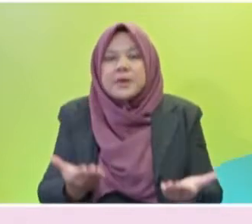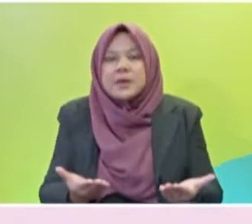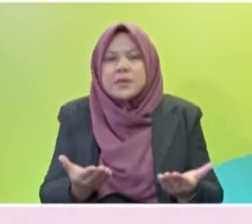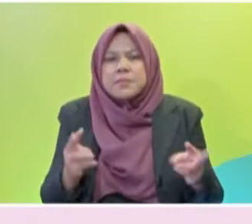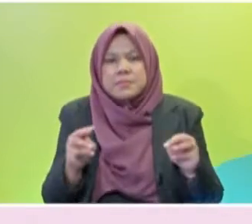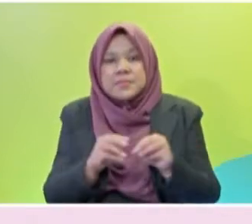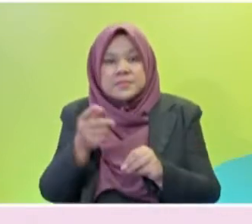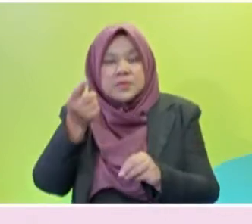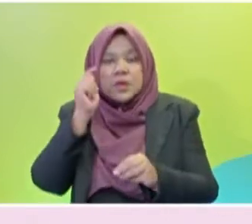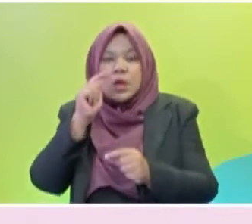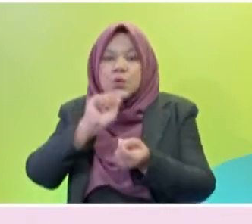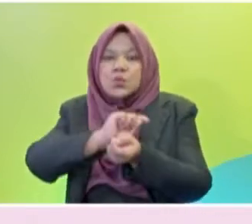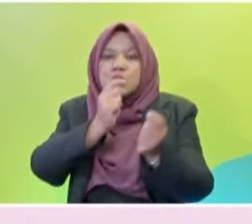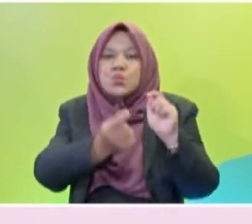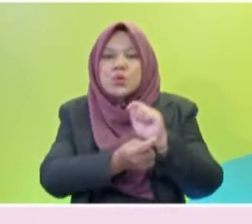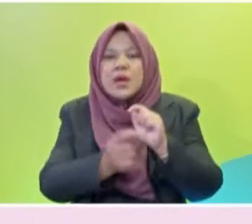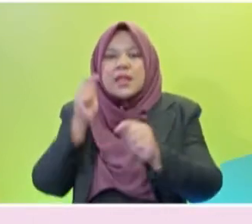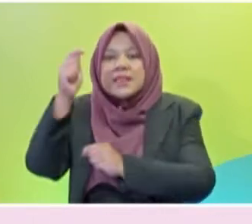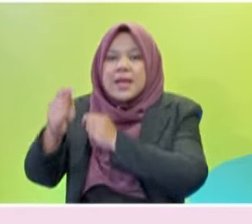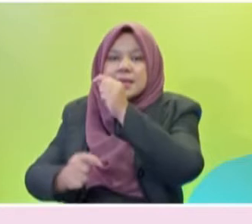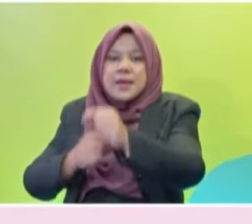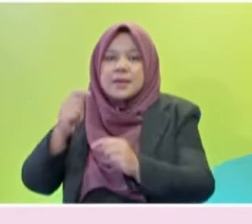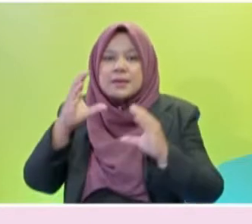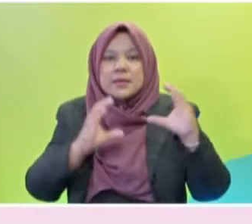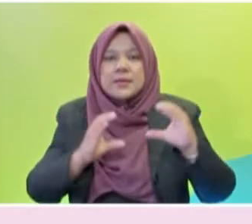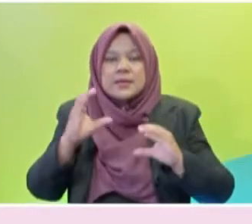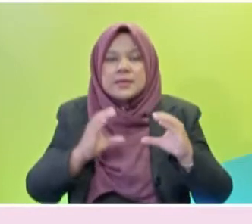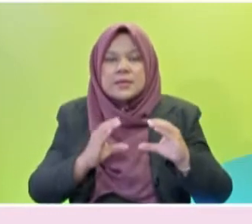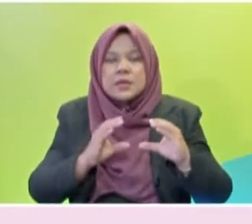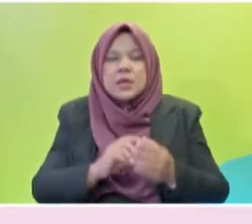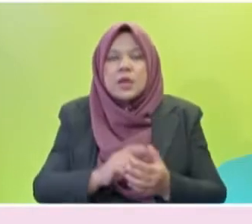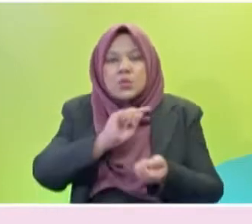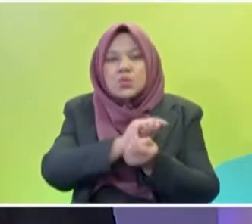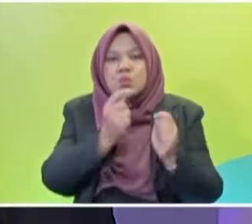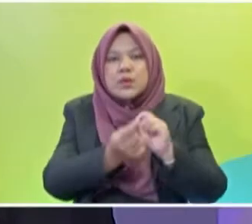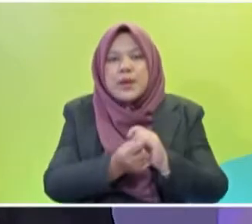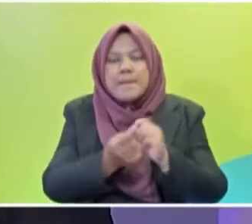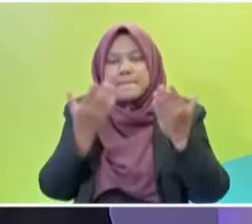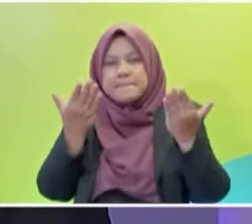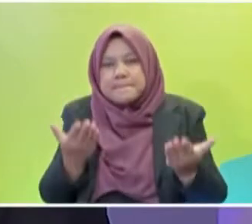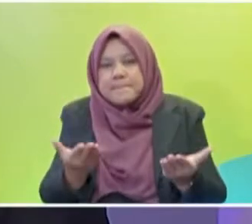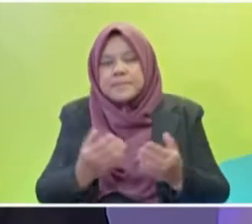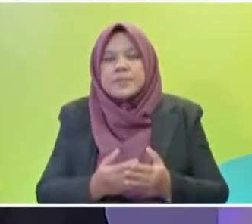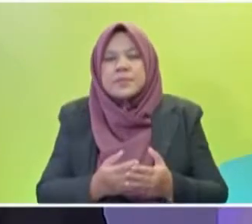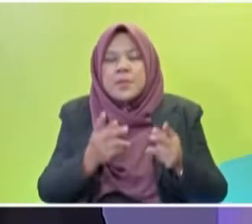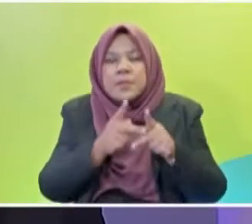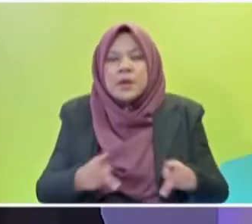kereta tadilah. So merupakan satu beban yang agak berat. So kita